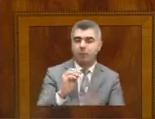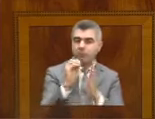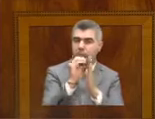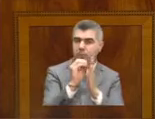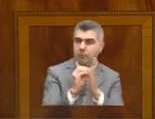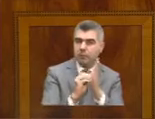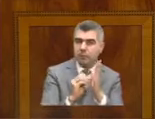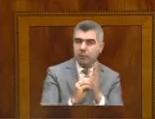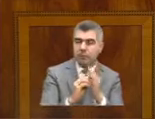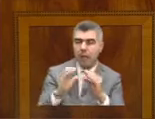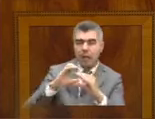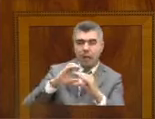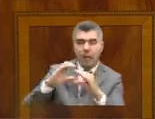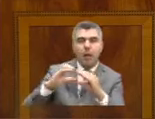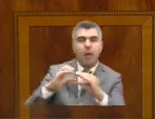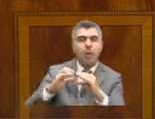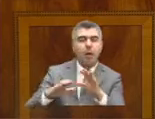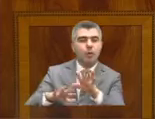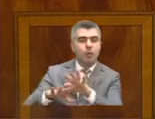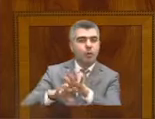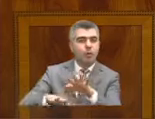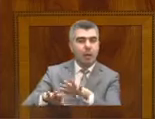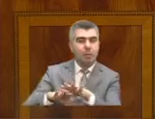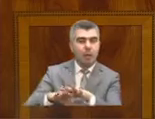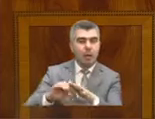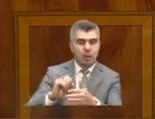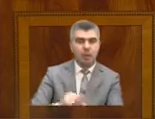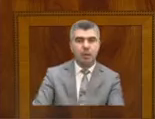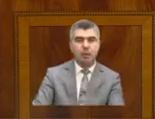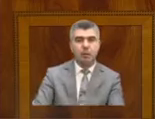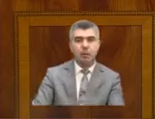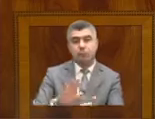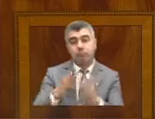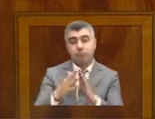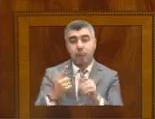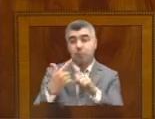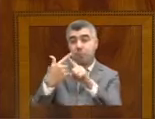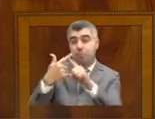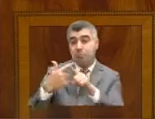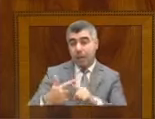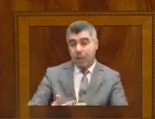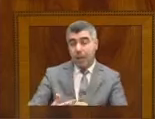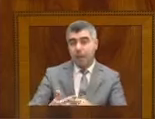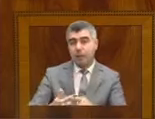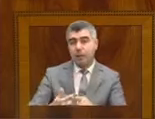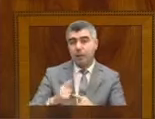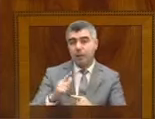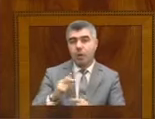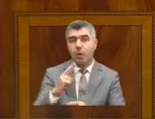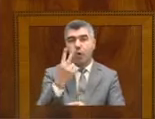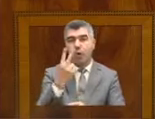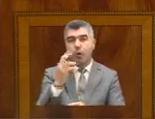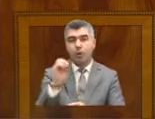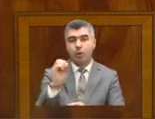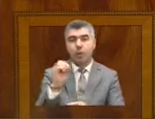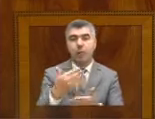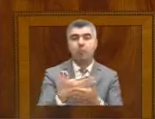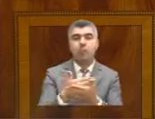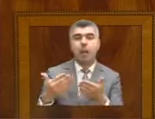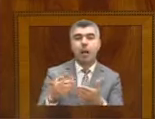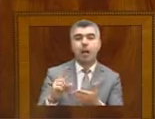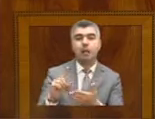إطار الحوار الاجتماعي، والذي سيخصص له غلاف مالي يقدر ب 20 مليار